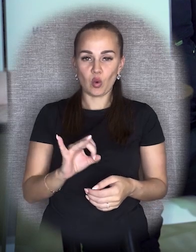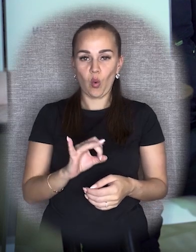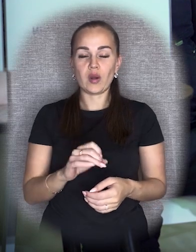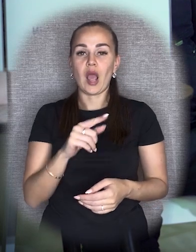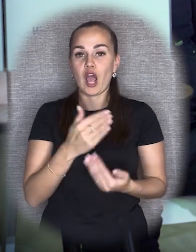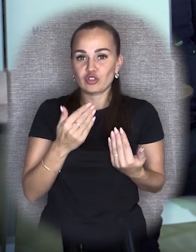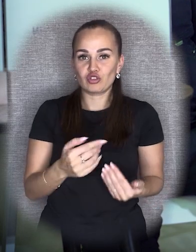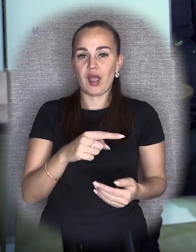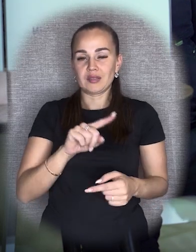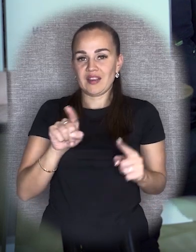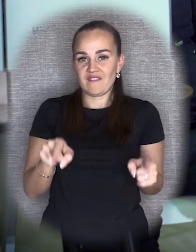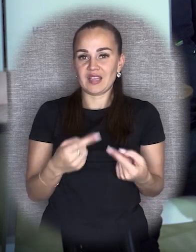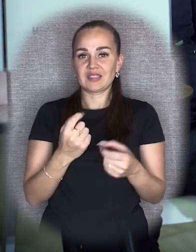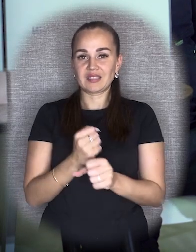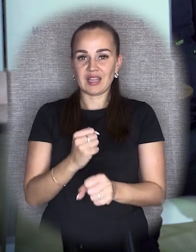истории.